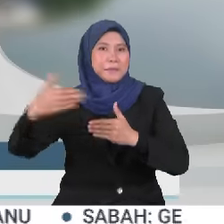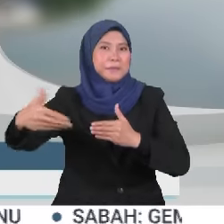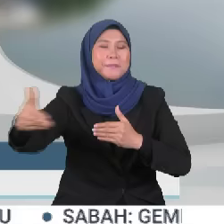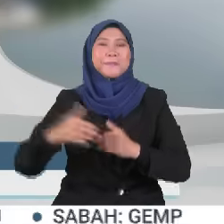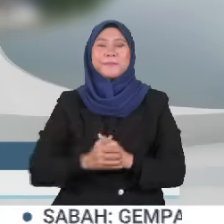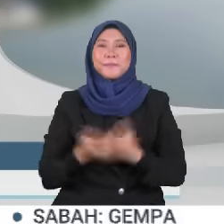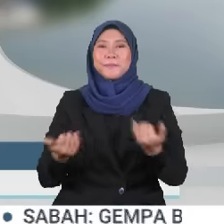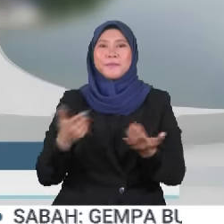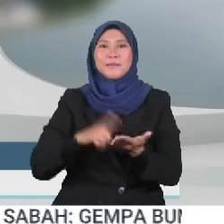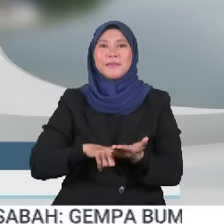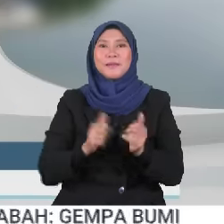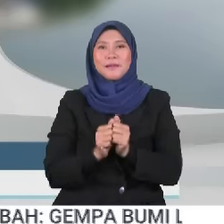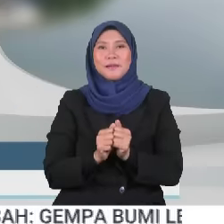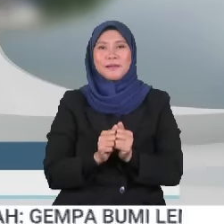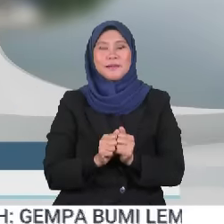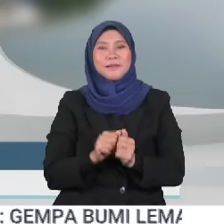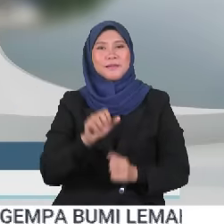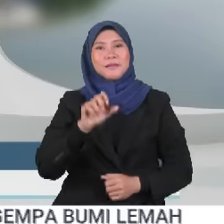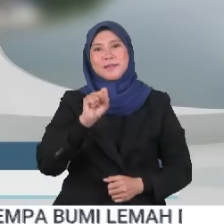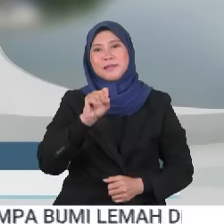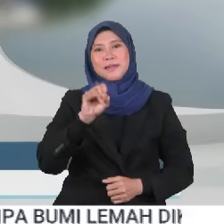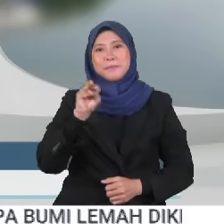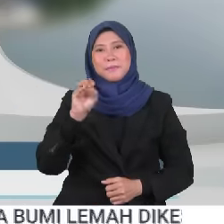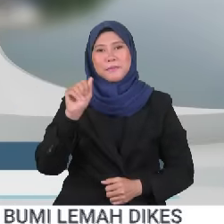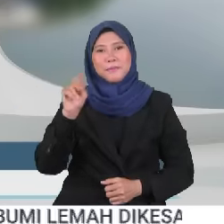dapatkan perkembangan semasa langsung bersama dengan Dolly